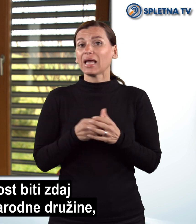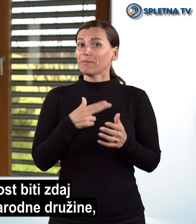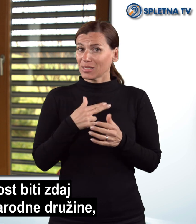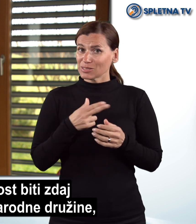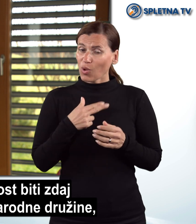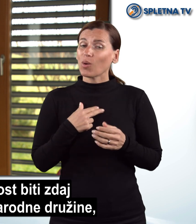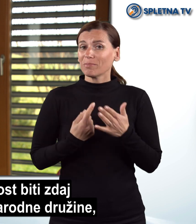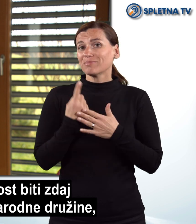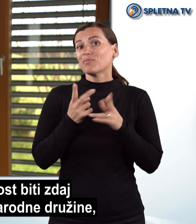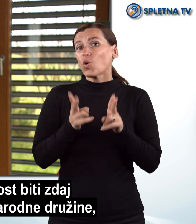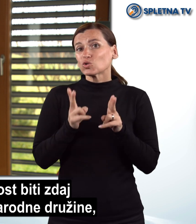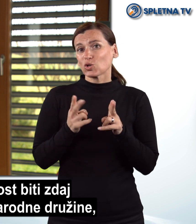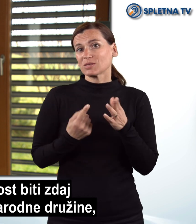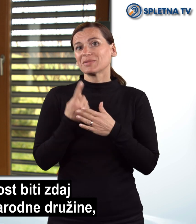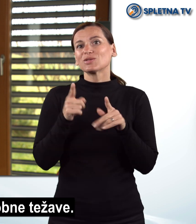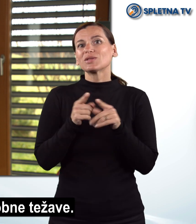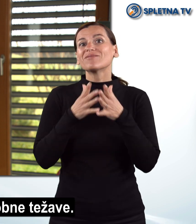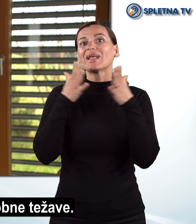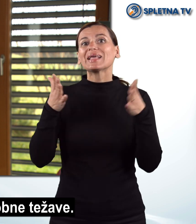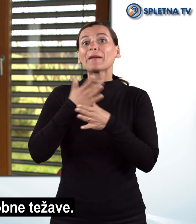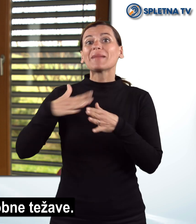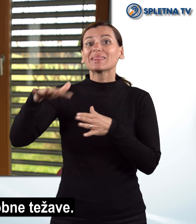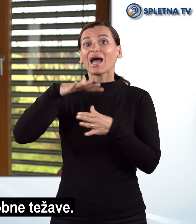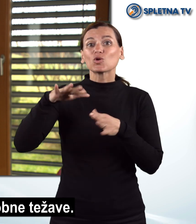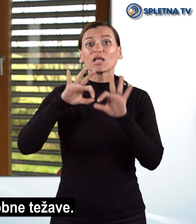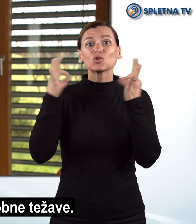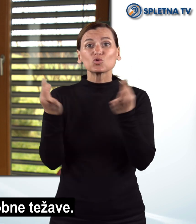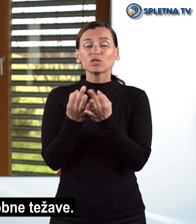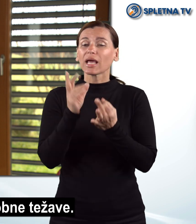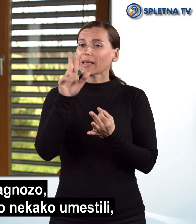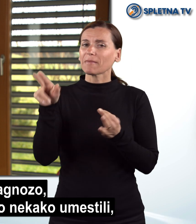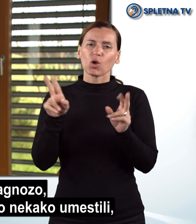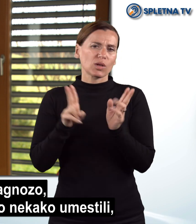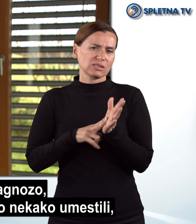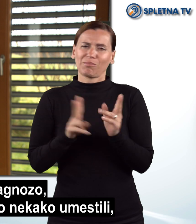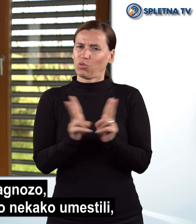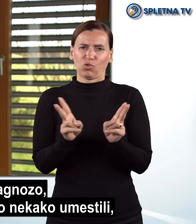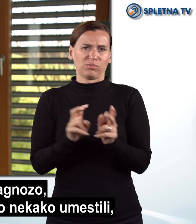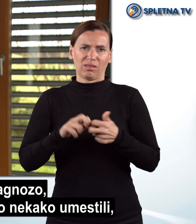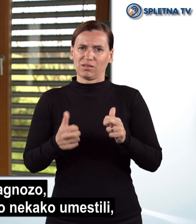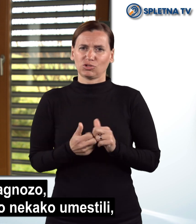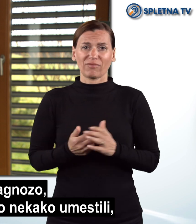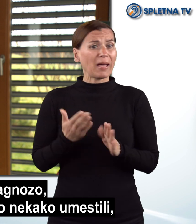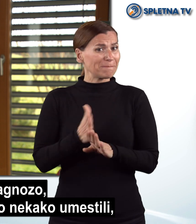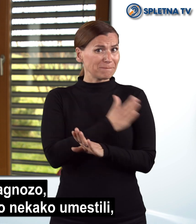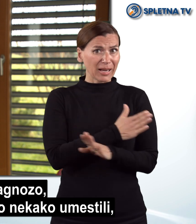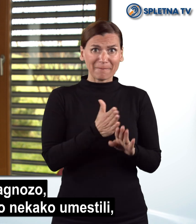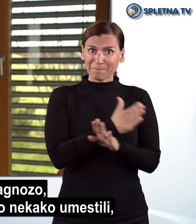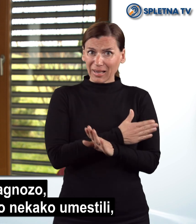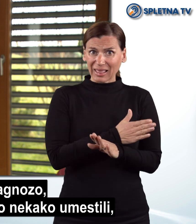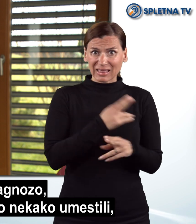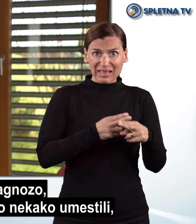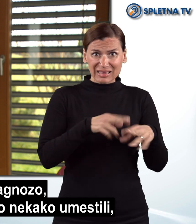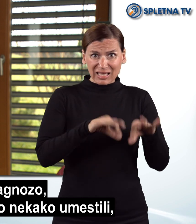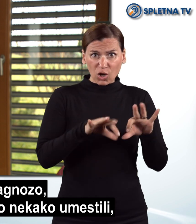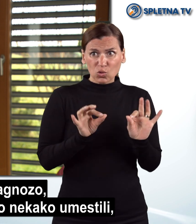biti zdaj del ene velike mednarodne družine, ki imajo res podobne težave. Pred diagnozo nikamor nismo